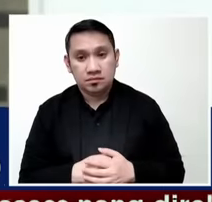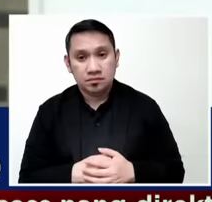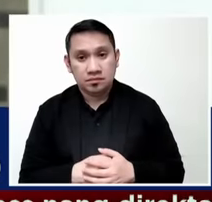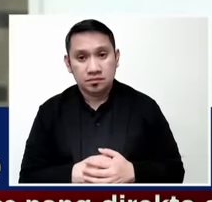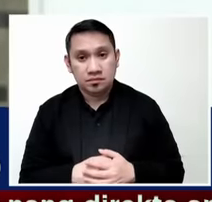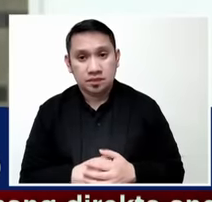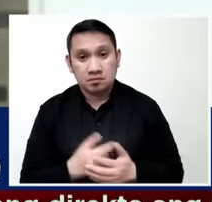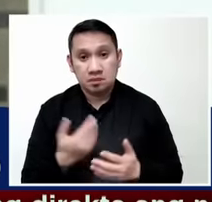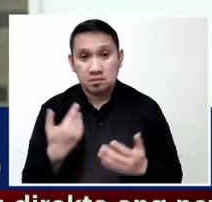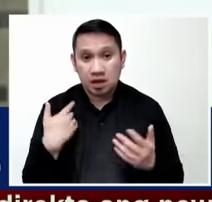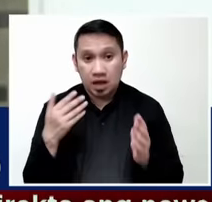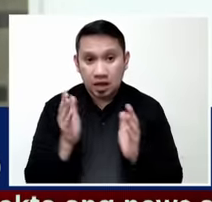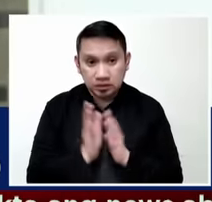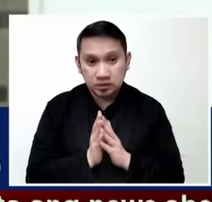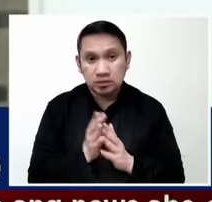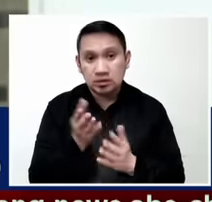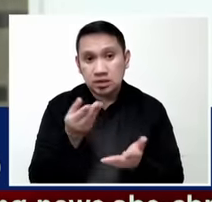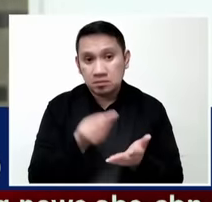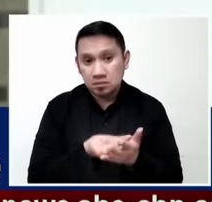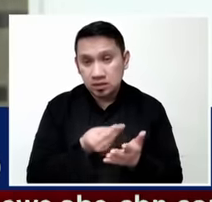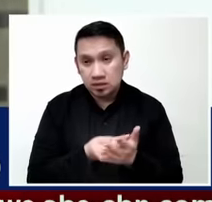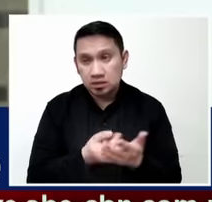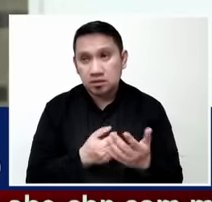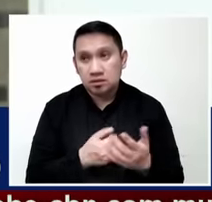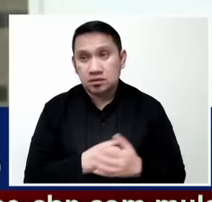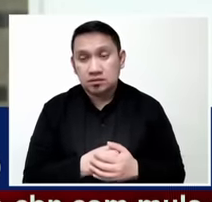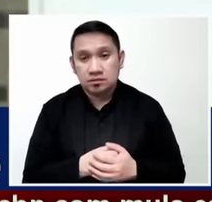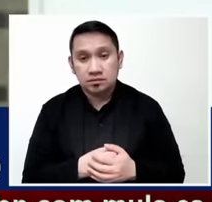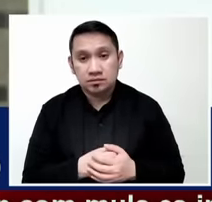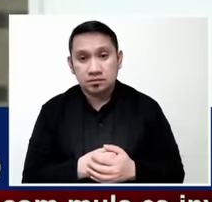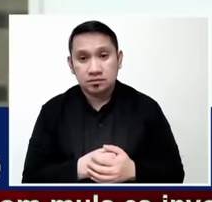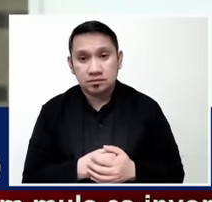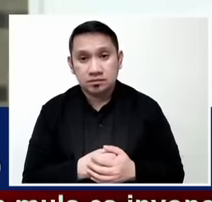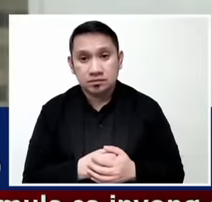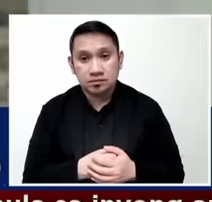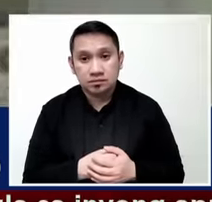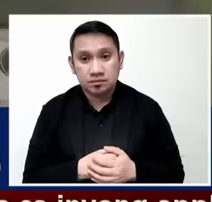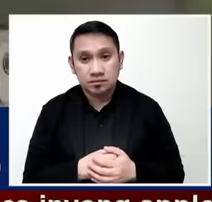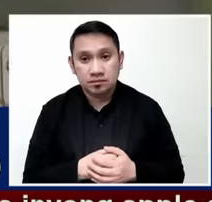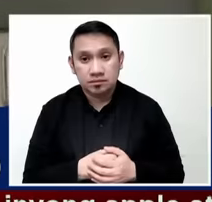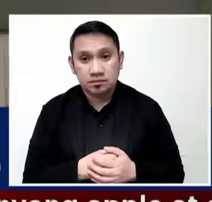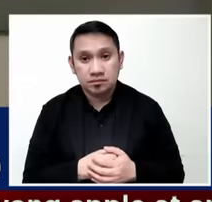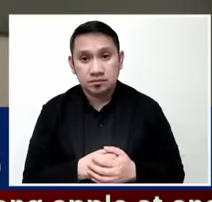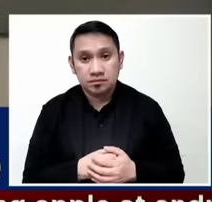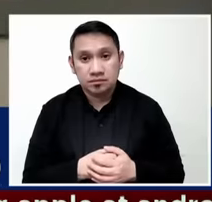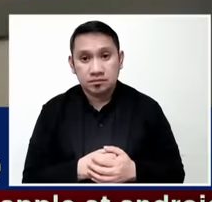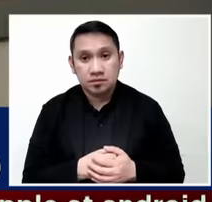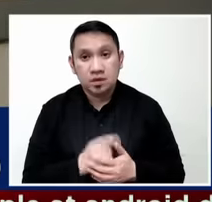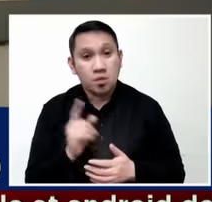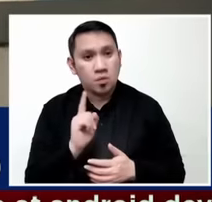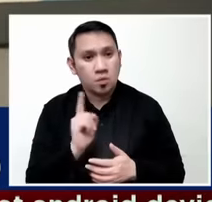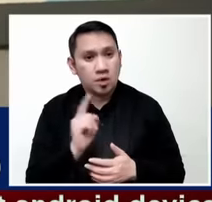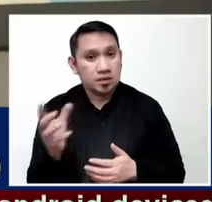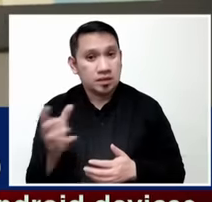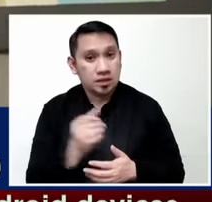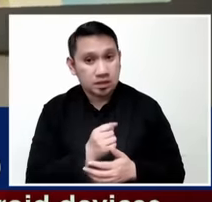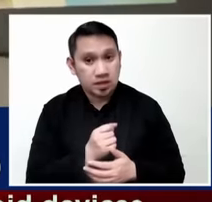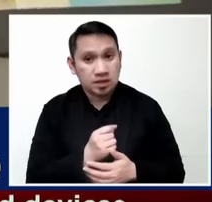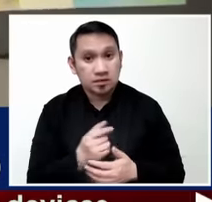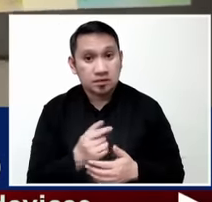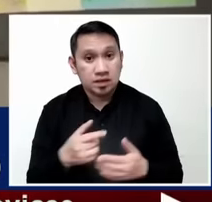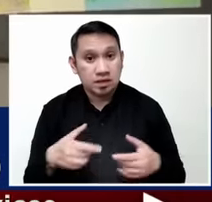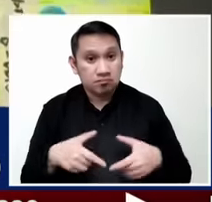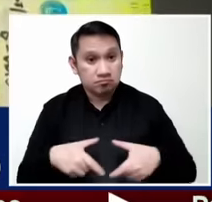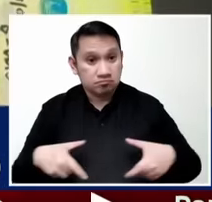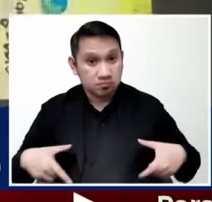paghihingi ng pera sa isang aplikante sa lateral entry sa Region 6. Nakumpiska sa kanya ang black belt bag,